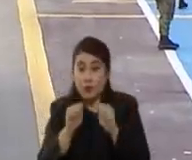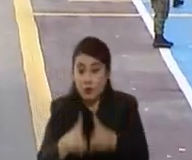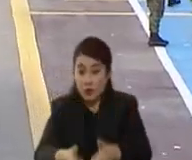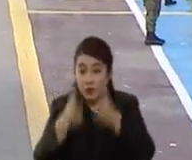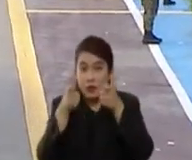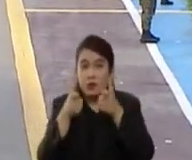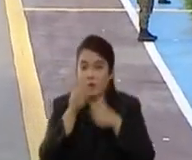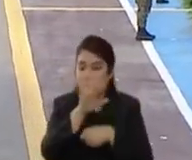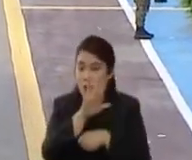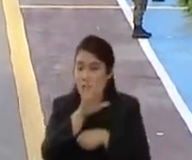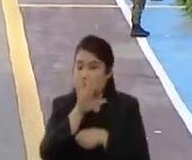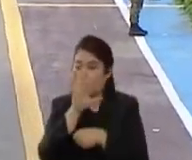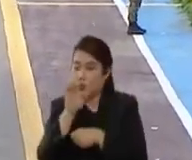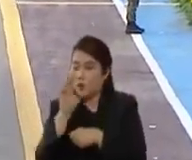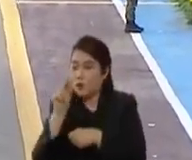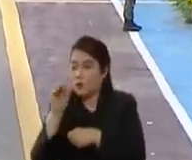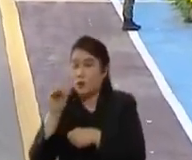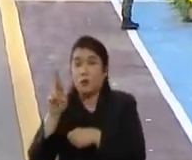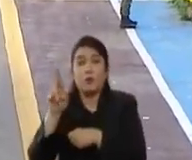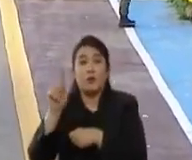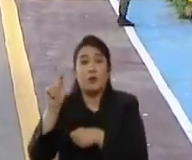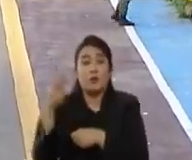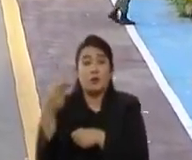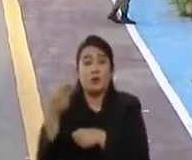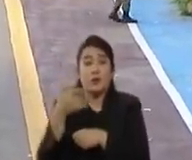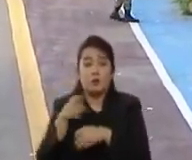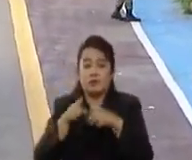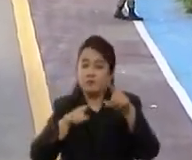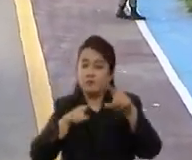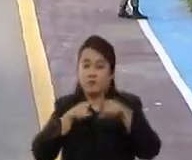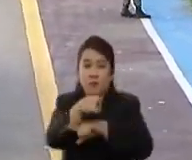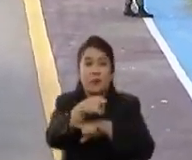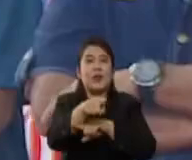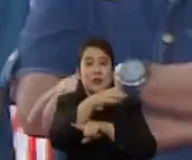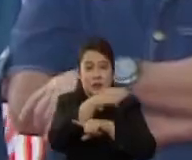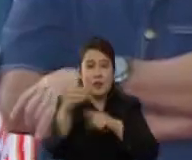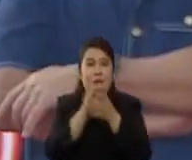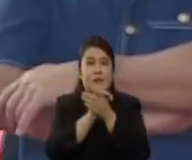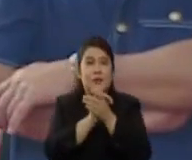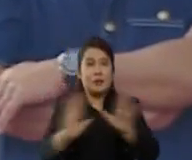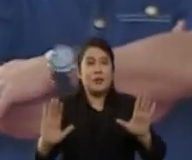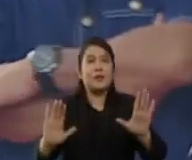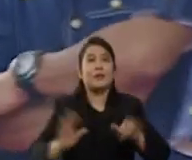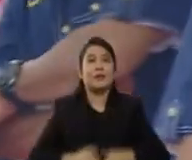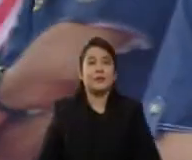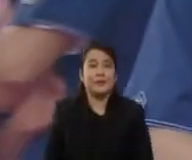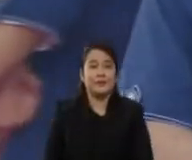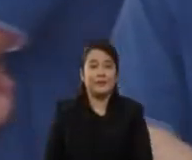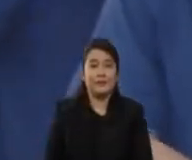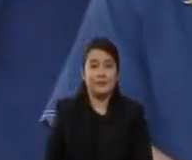kelajuan 50 knot dalam misi memintas dan menyelamat.